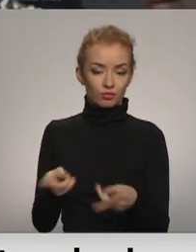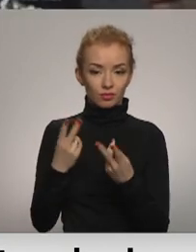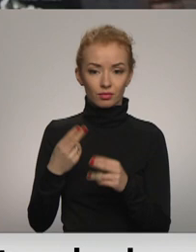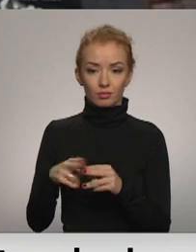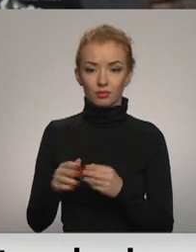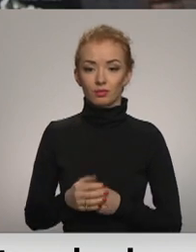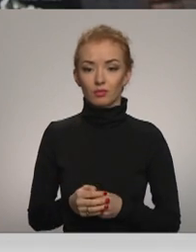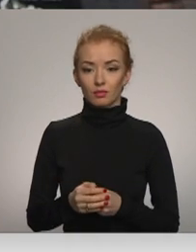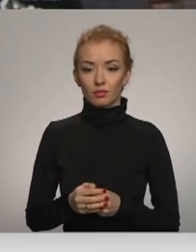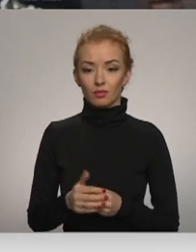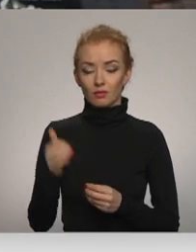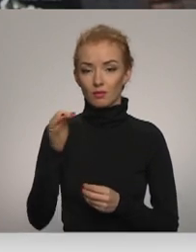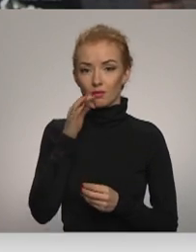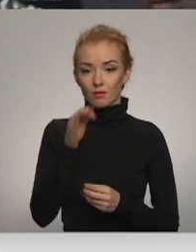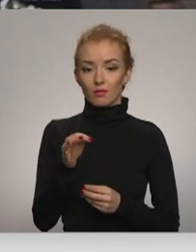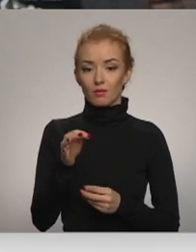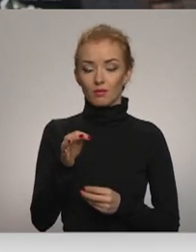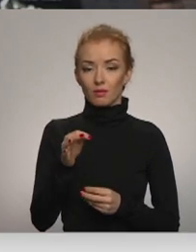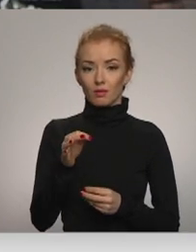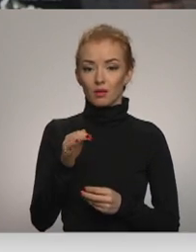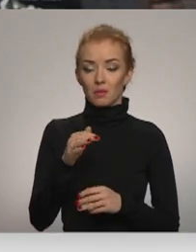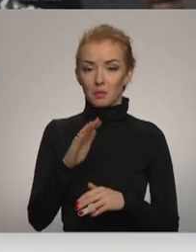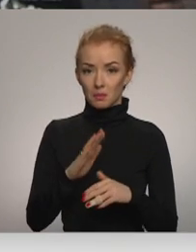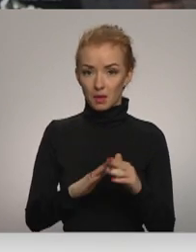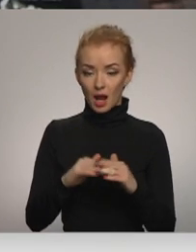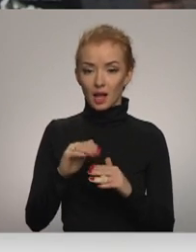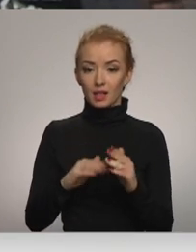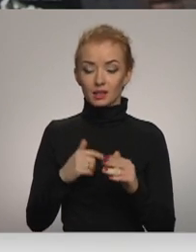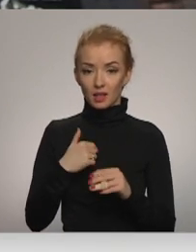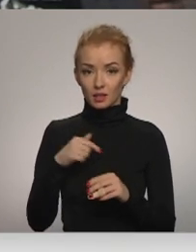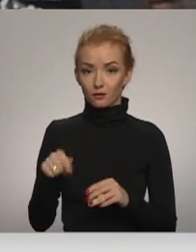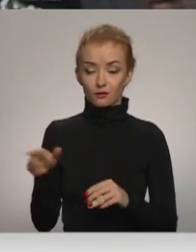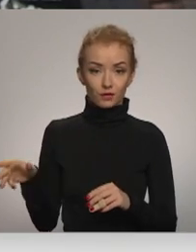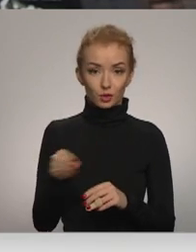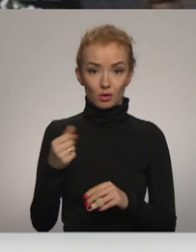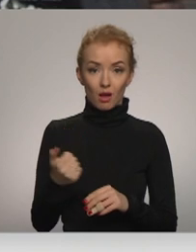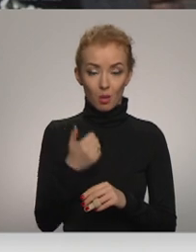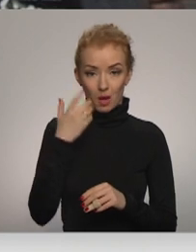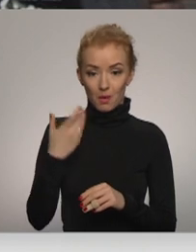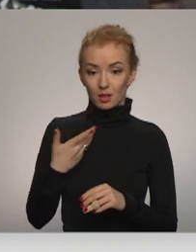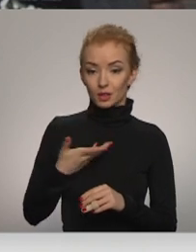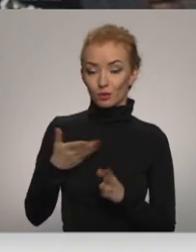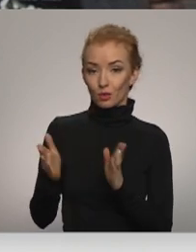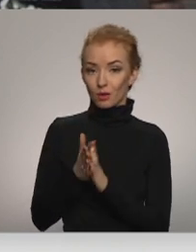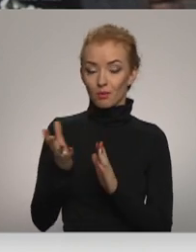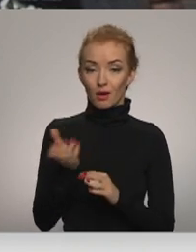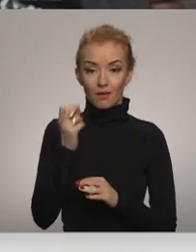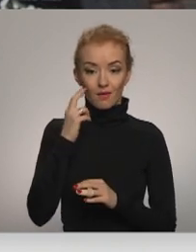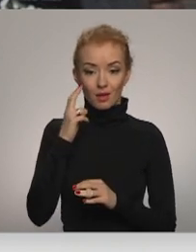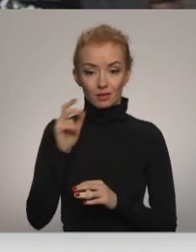Es, nu, praktiski visu gadus, kamēr es dzīvoju ar vecākiem, kamēr